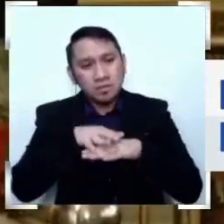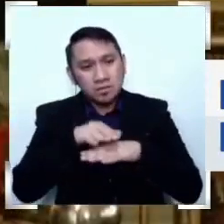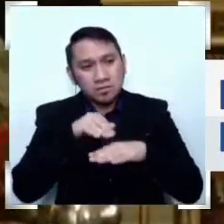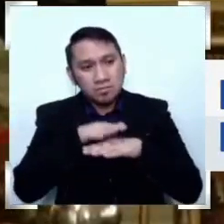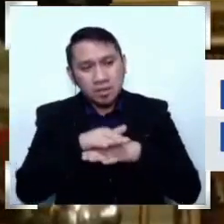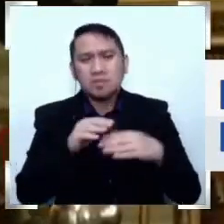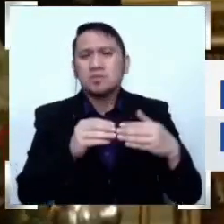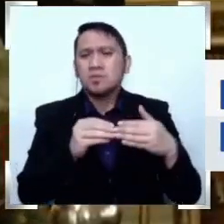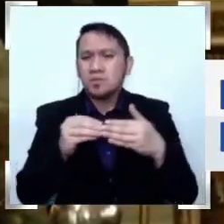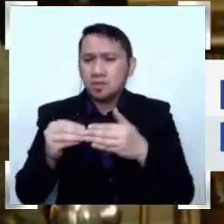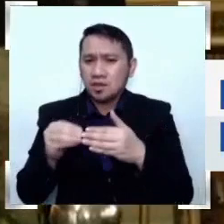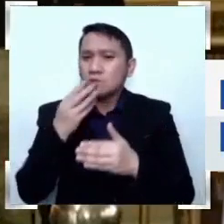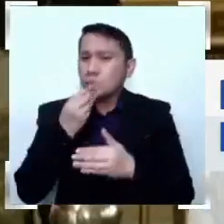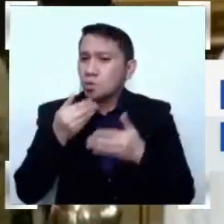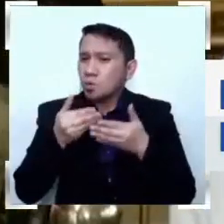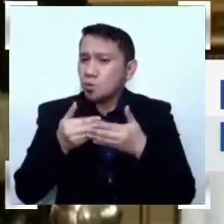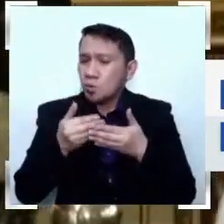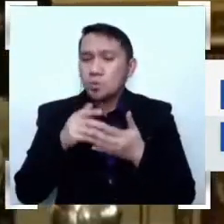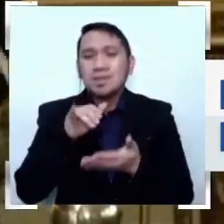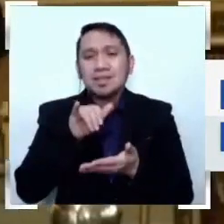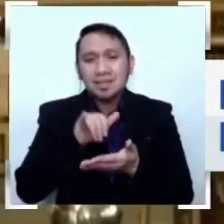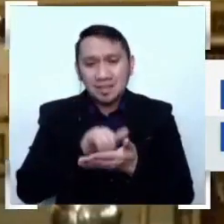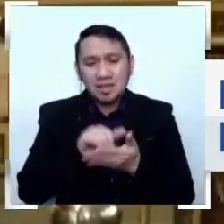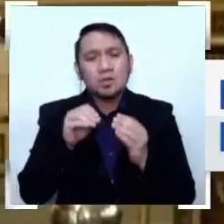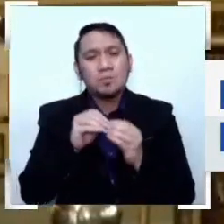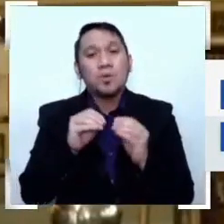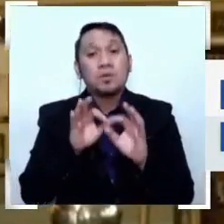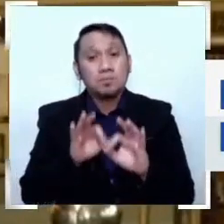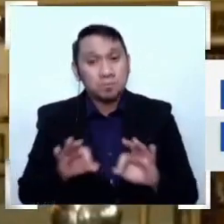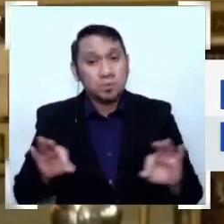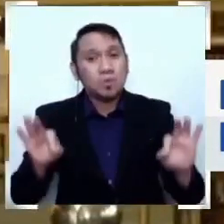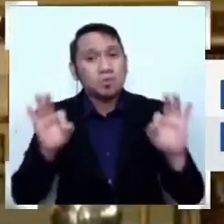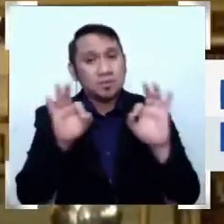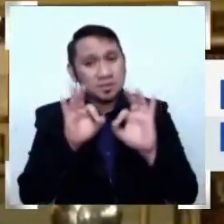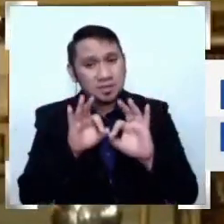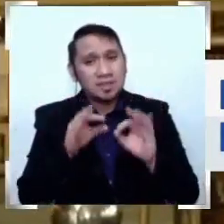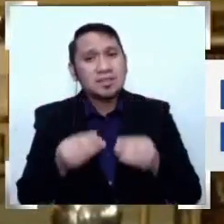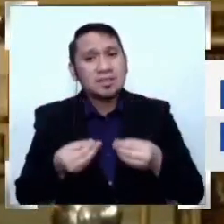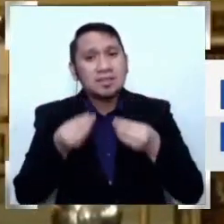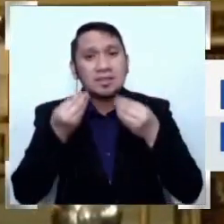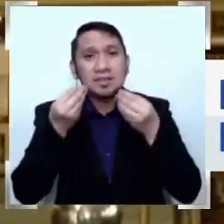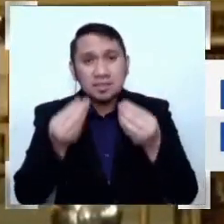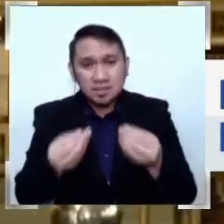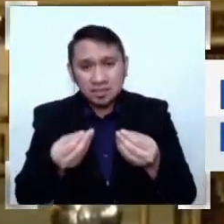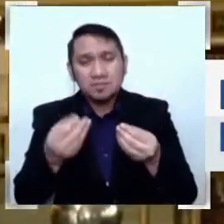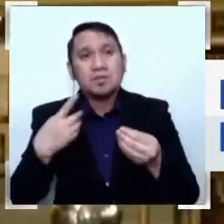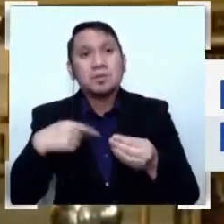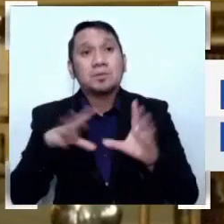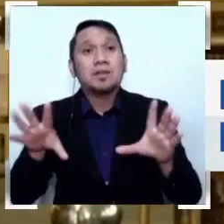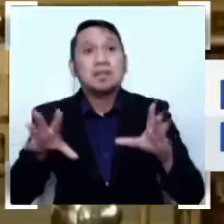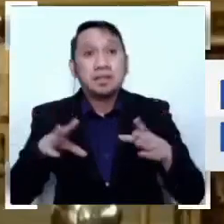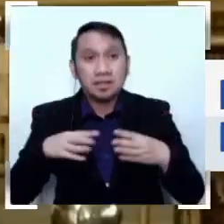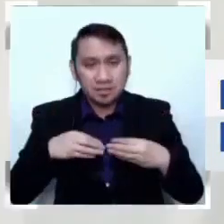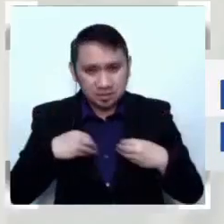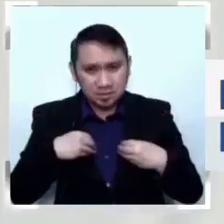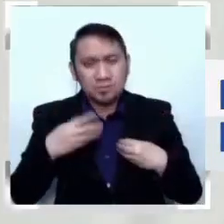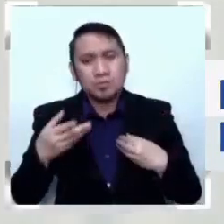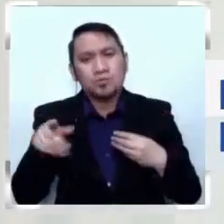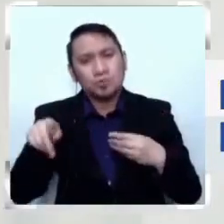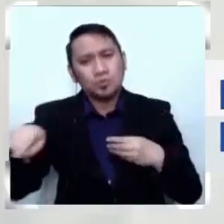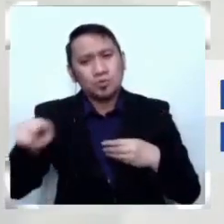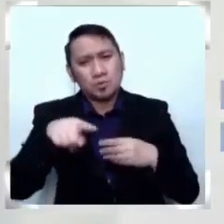those who are close to us. Baka yun yung mga mas mahalagang regalo na nararapat lang na tanggapin ng mga mahal natin sa buhay.